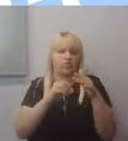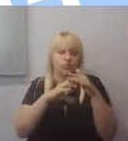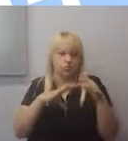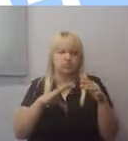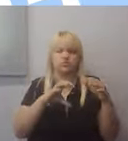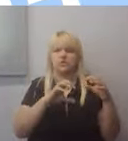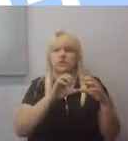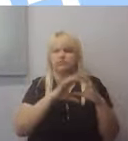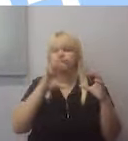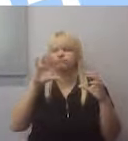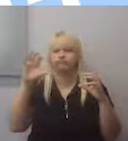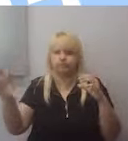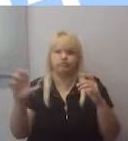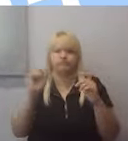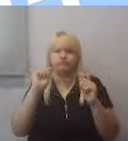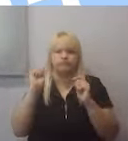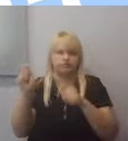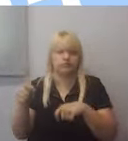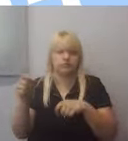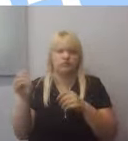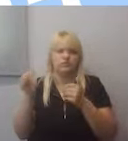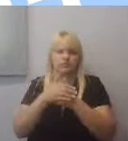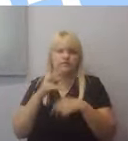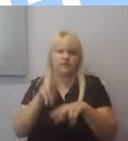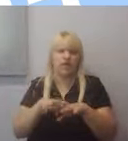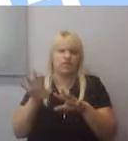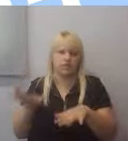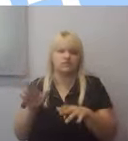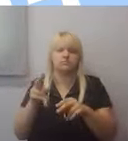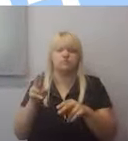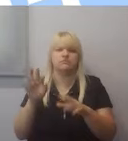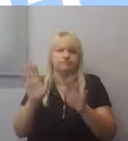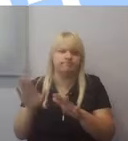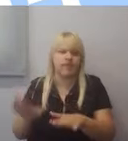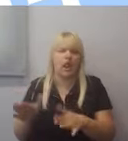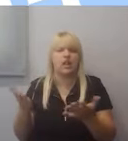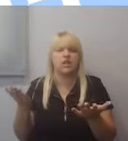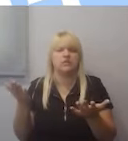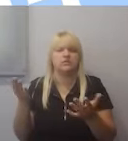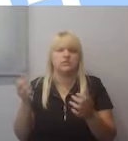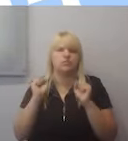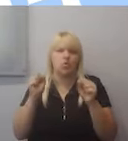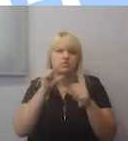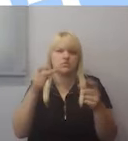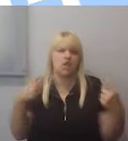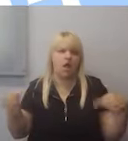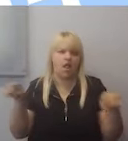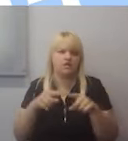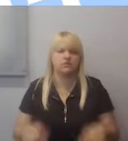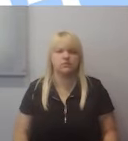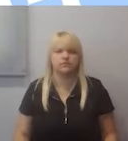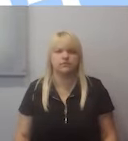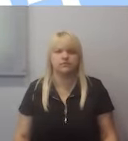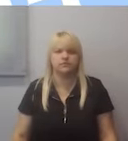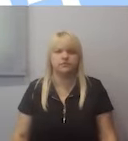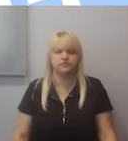izveidot tās patvēruma vietas jau kur uzkavēties sporta zālēs tā un